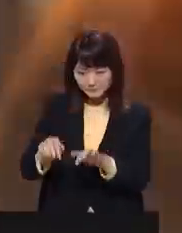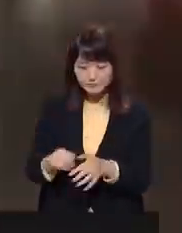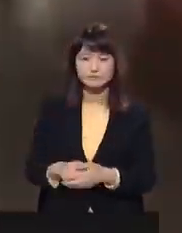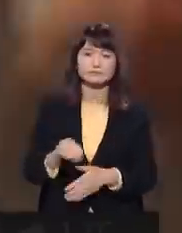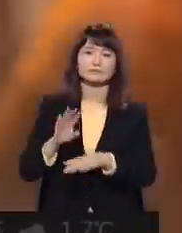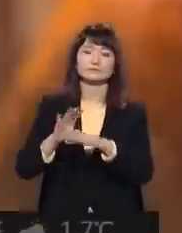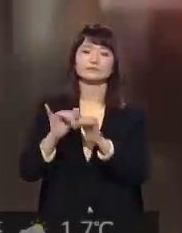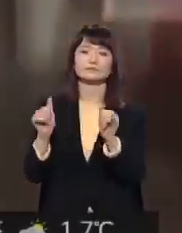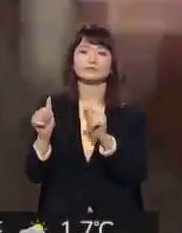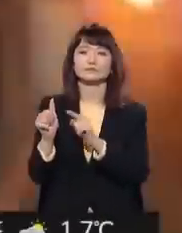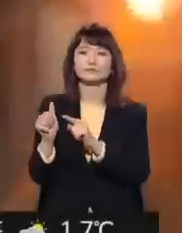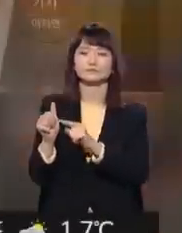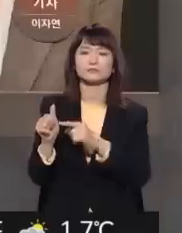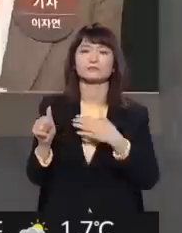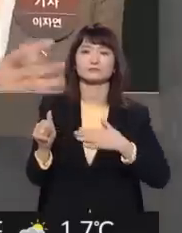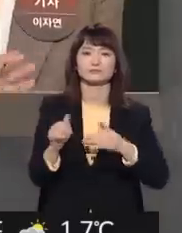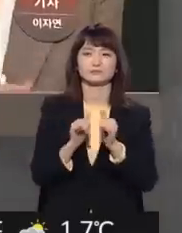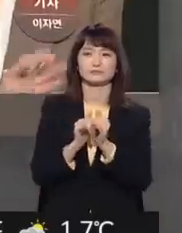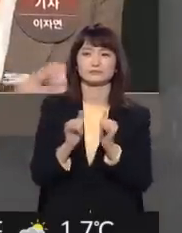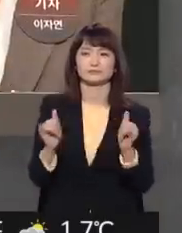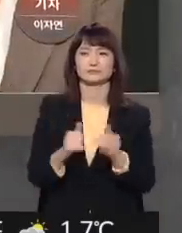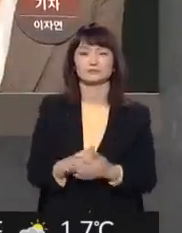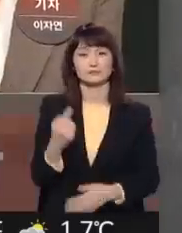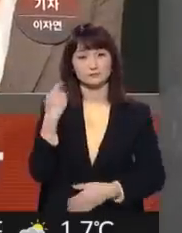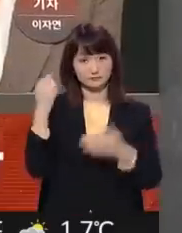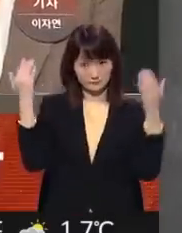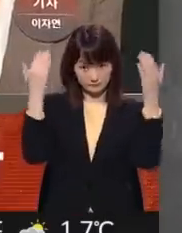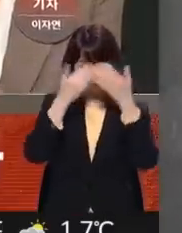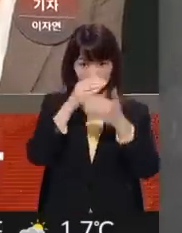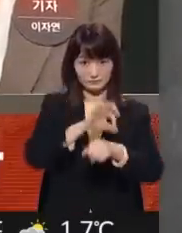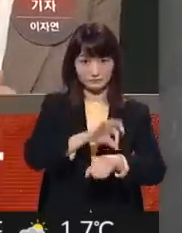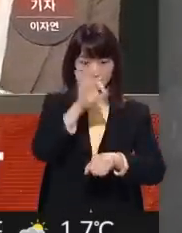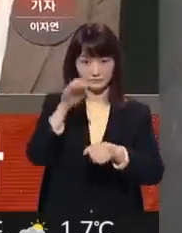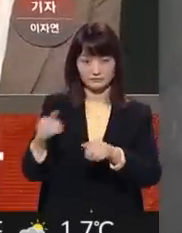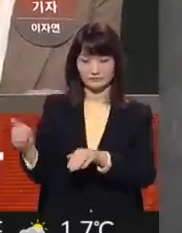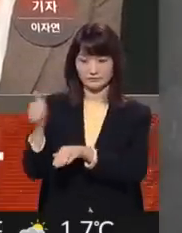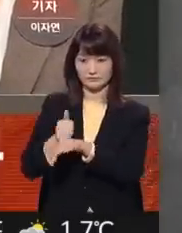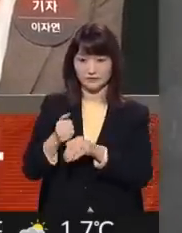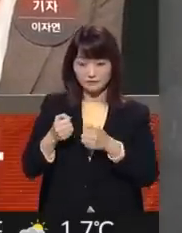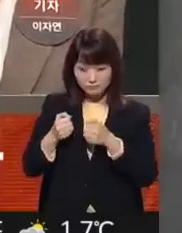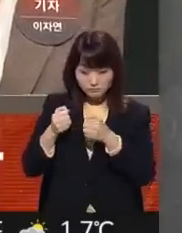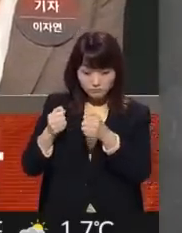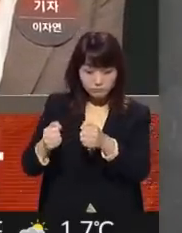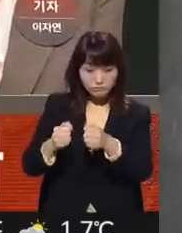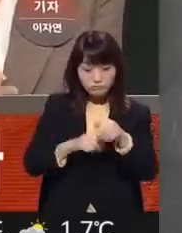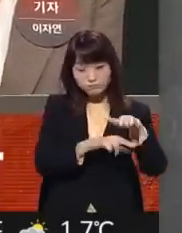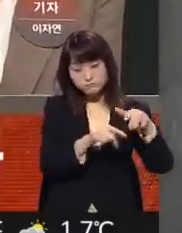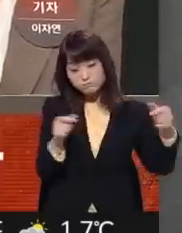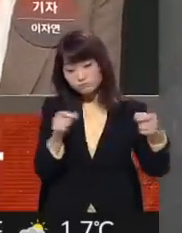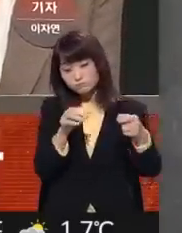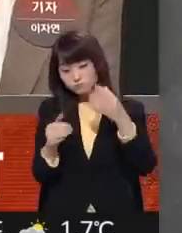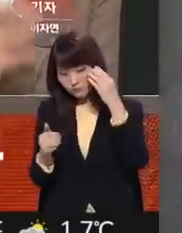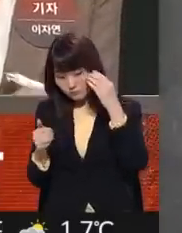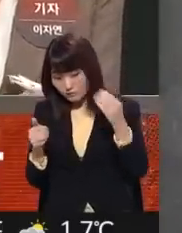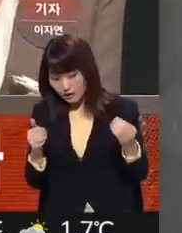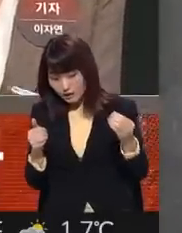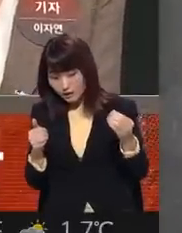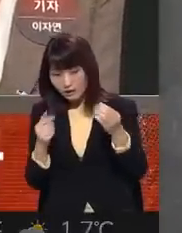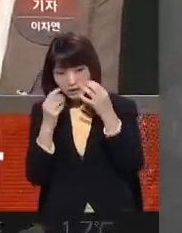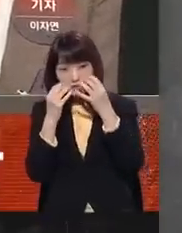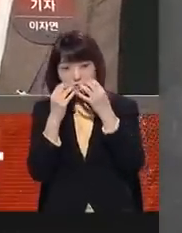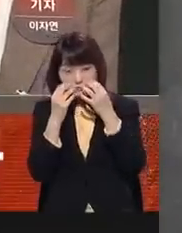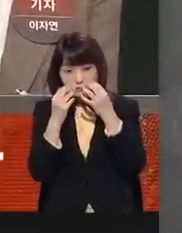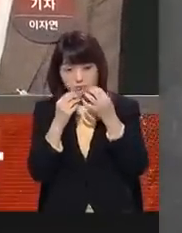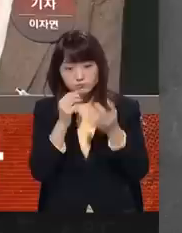방송인 홍석천 씨와 지인이라고 하는데 이 어젯밤 10시쯤에 차를 타고 공덕역 부근을 지나다가 이 쓰레기 몇 포대가 차에서 떨어진 걸